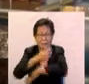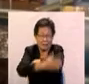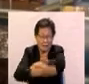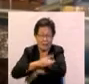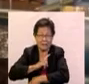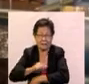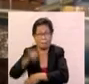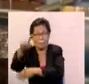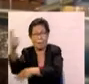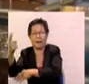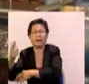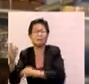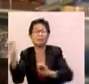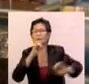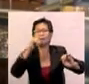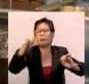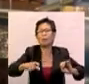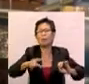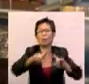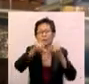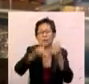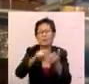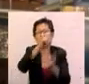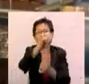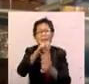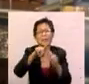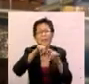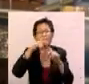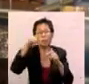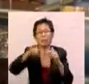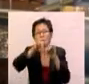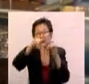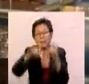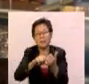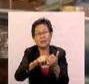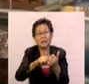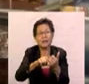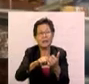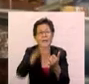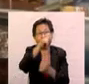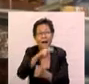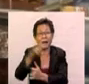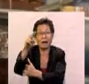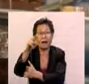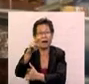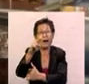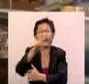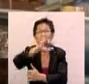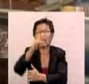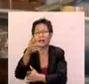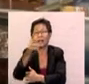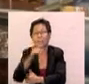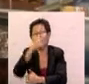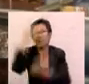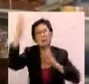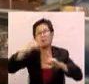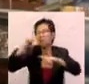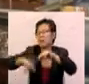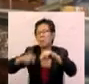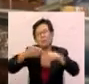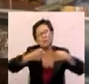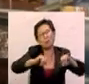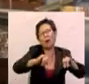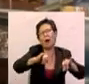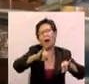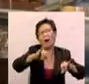JAKIM punya pensijilan, tetapi di Malaysia kita tidak boleh menjual barangan halal itu sebab tanpa JAKIM. Inilah antara